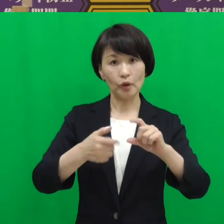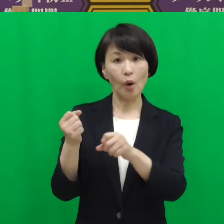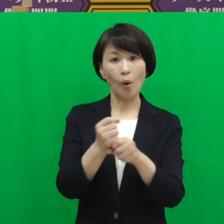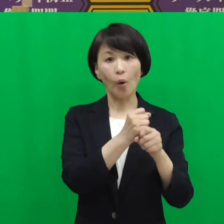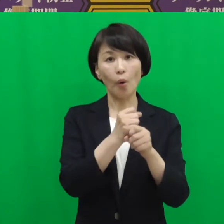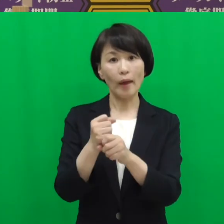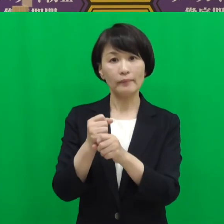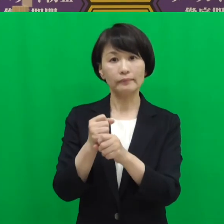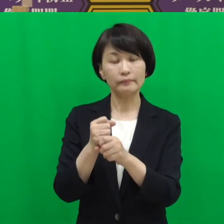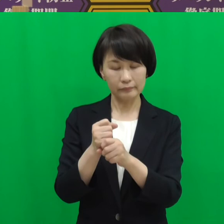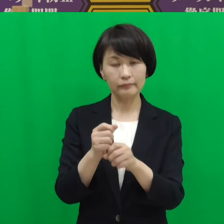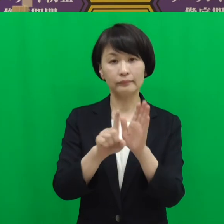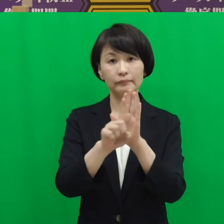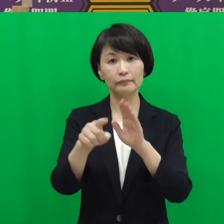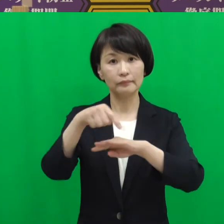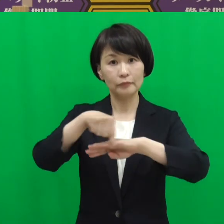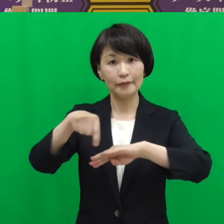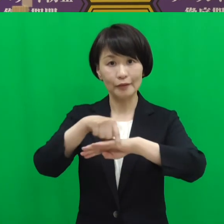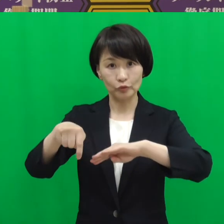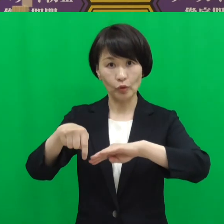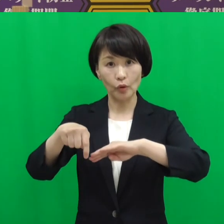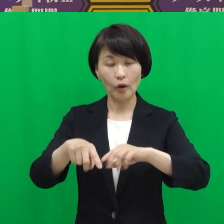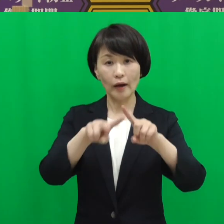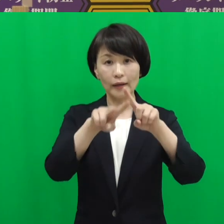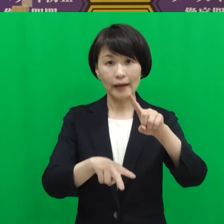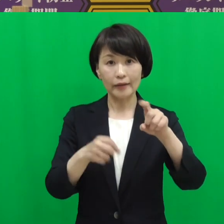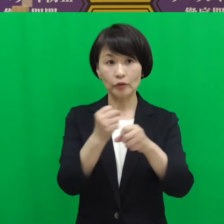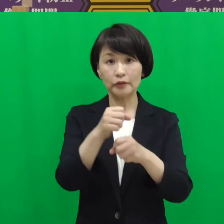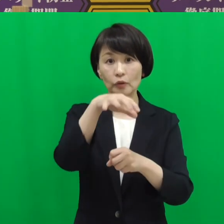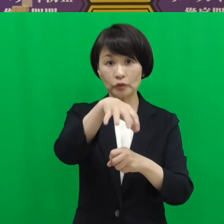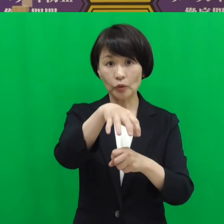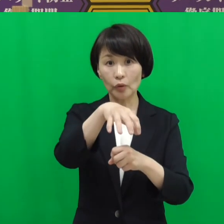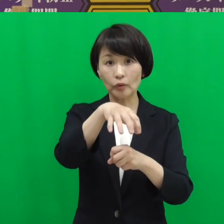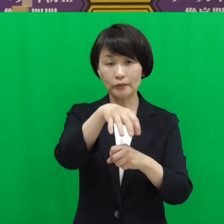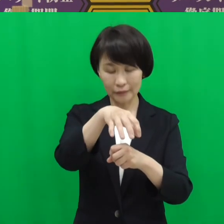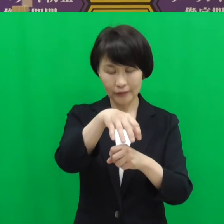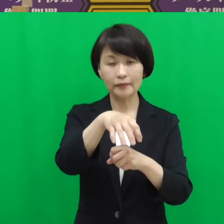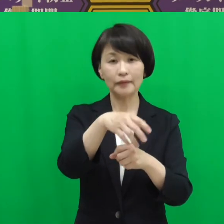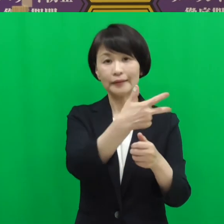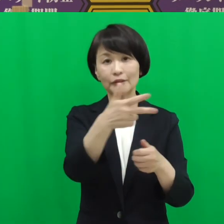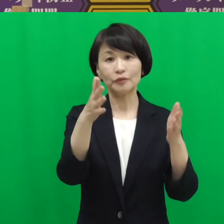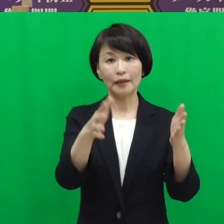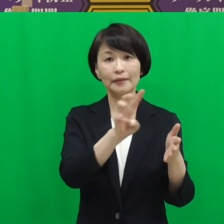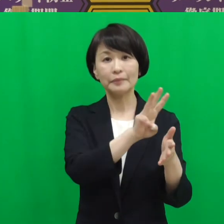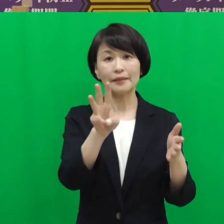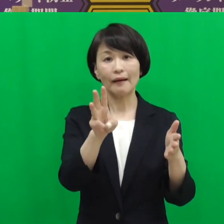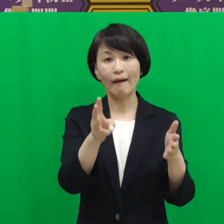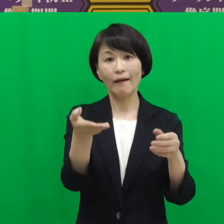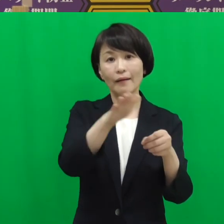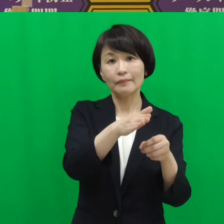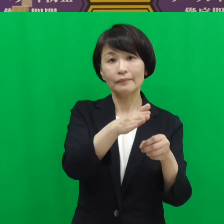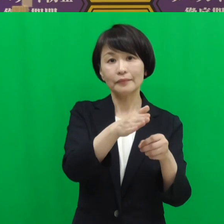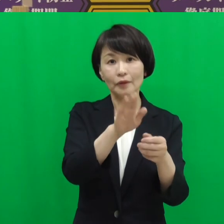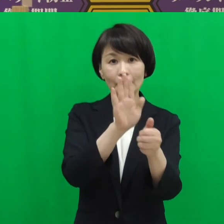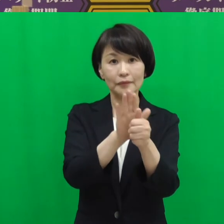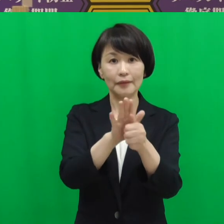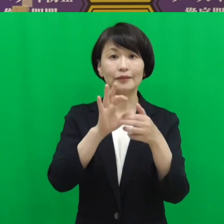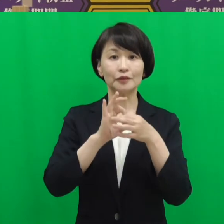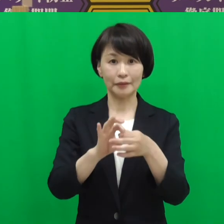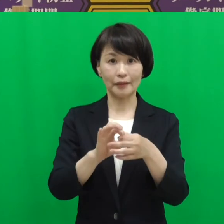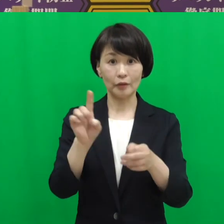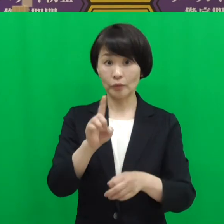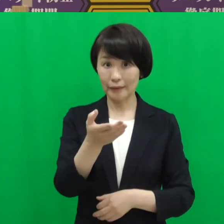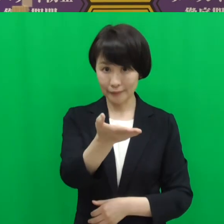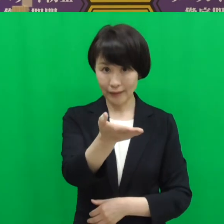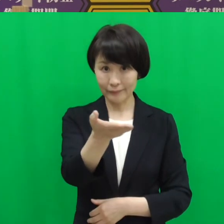業、介護事業所を対象とした週休3日制導入支援事業についてご質問ございますでしょうか。